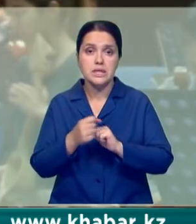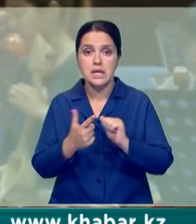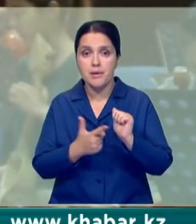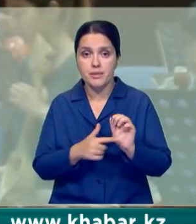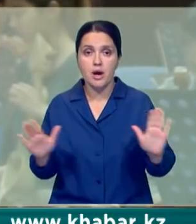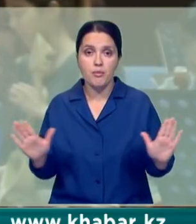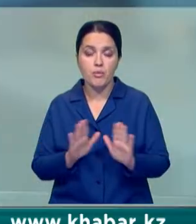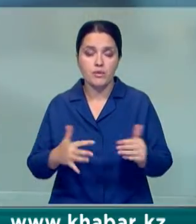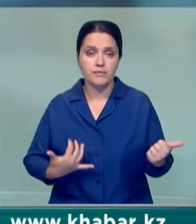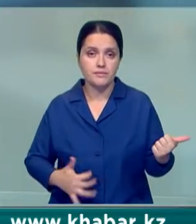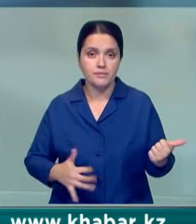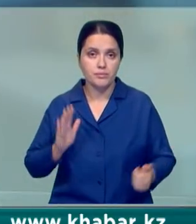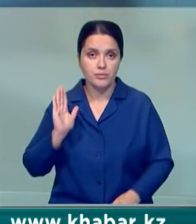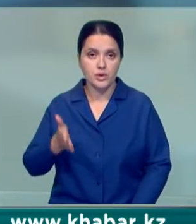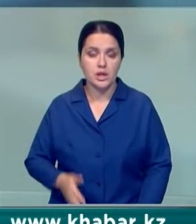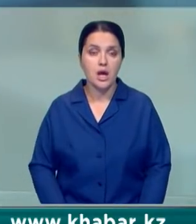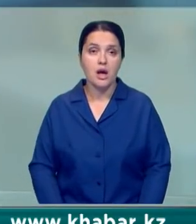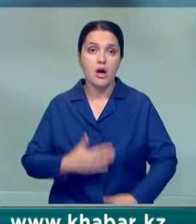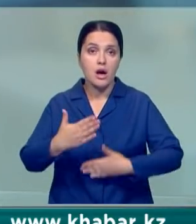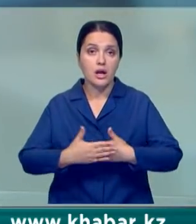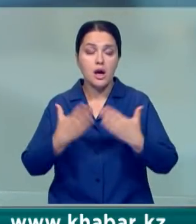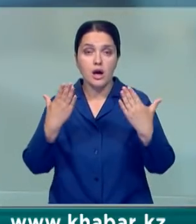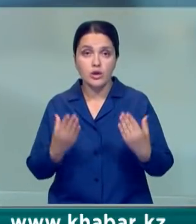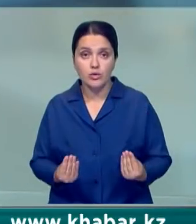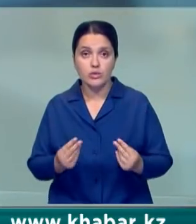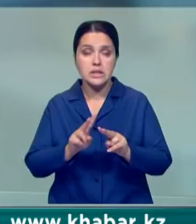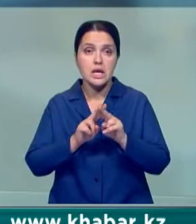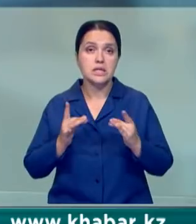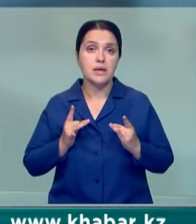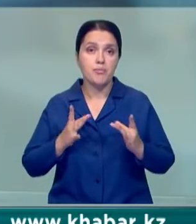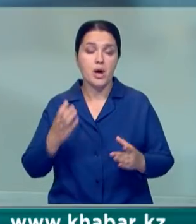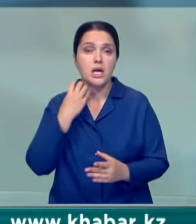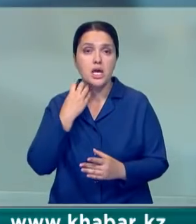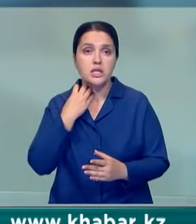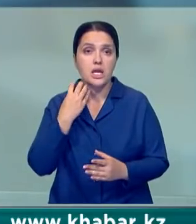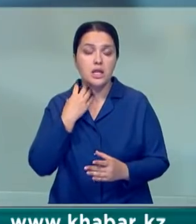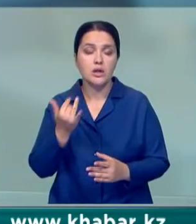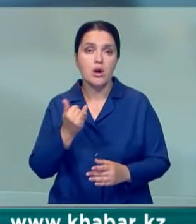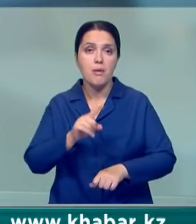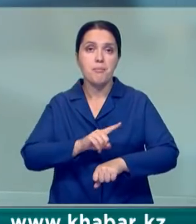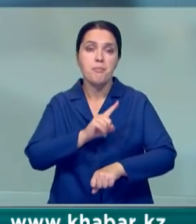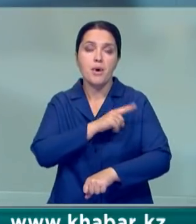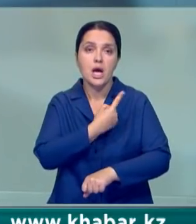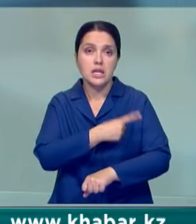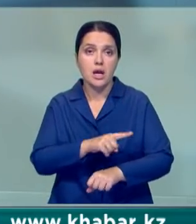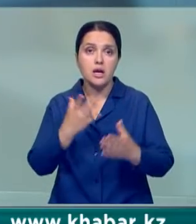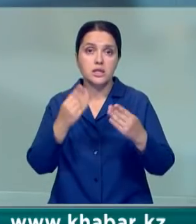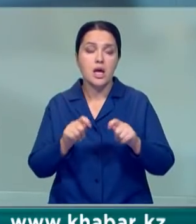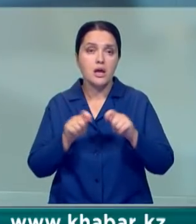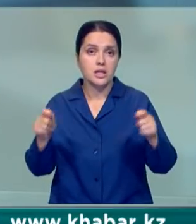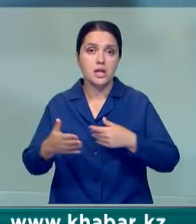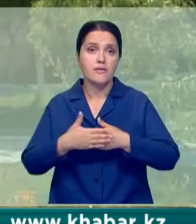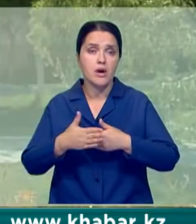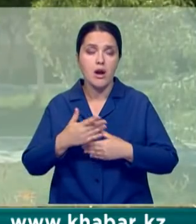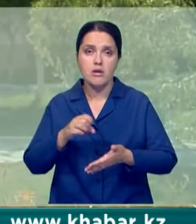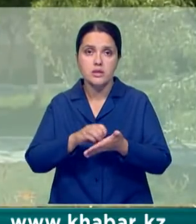кулев ко дню столицы и поликлиники оказал орды объявили день открытых дверей без предварительной записи в свободном режиме